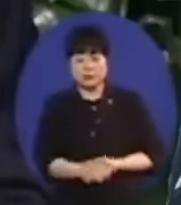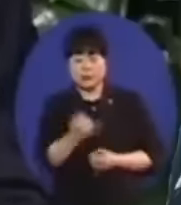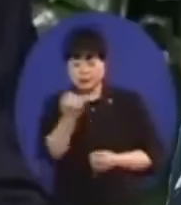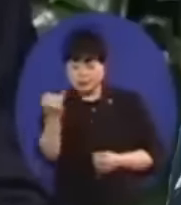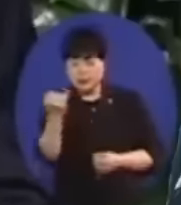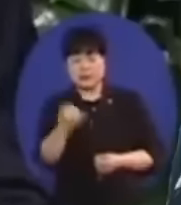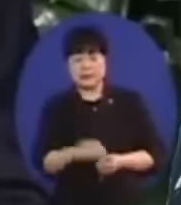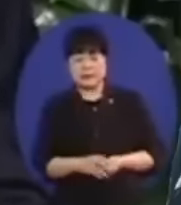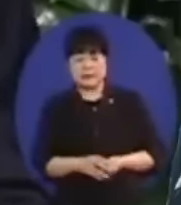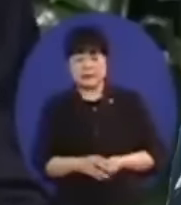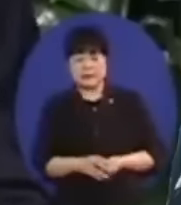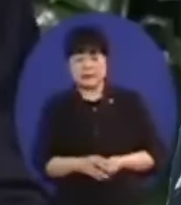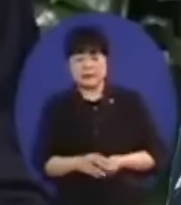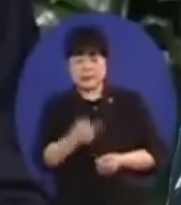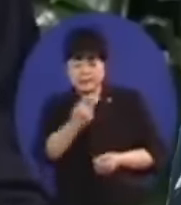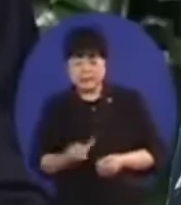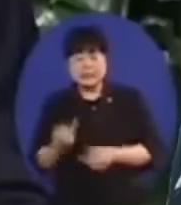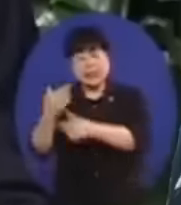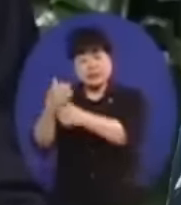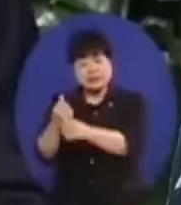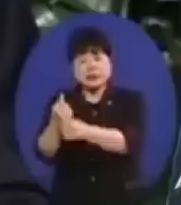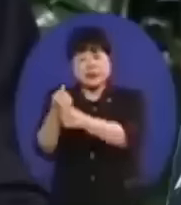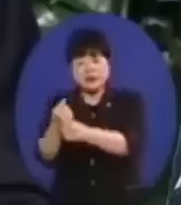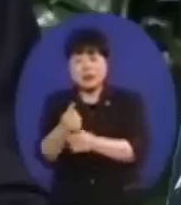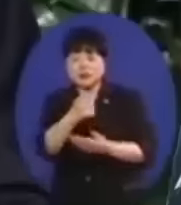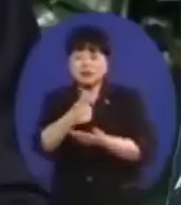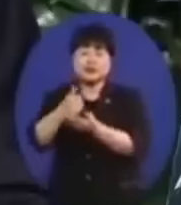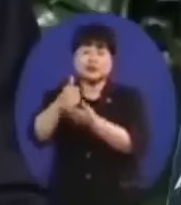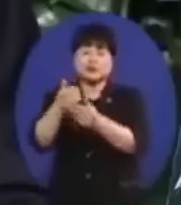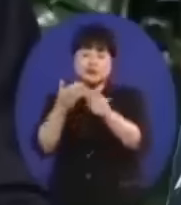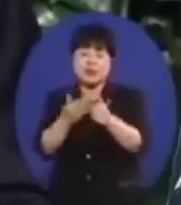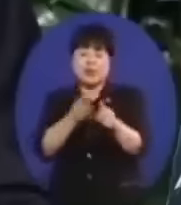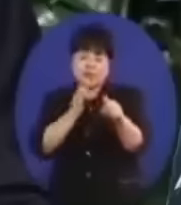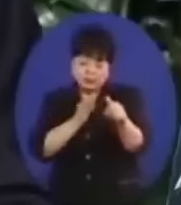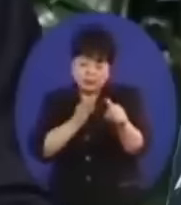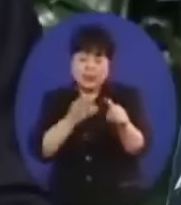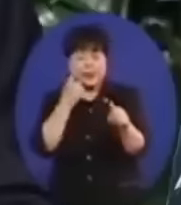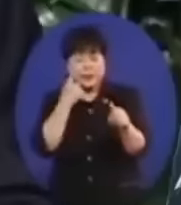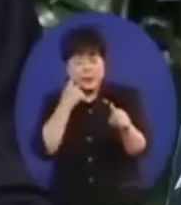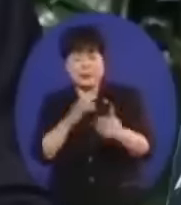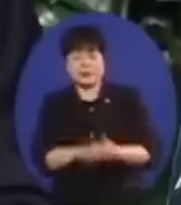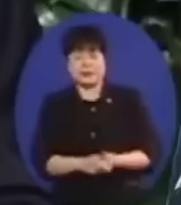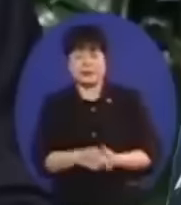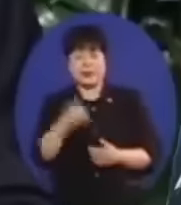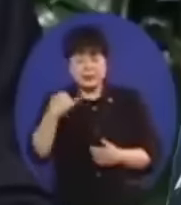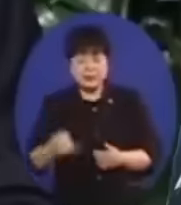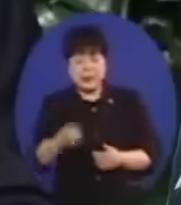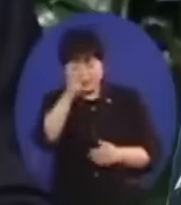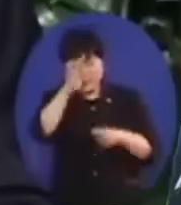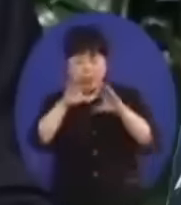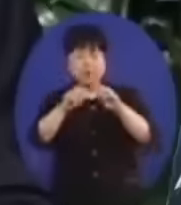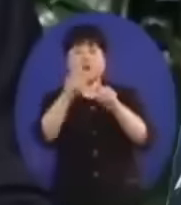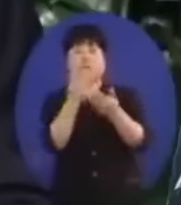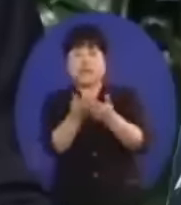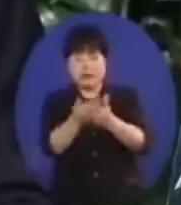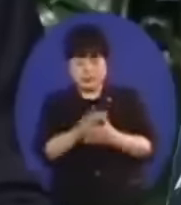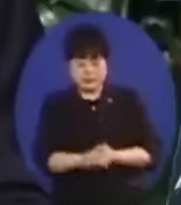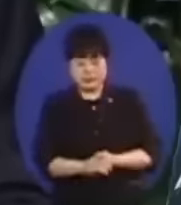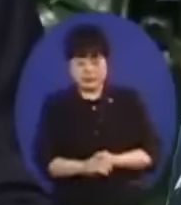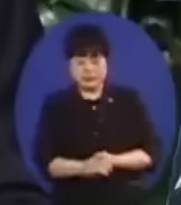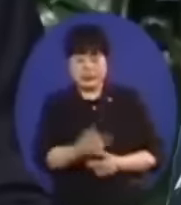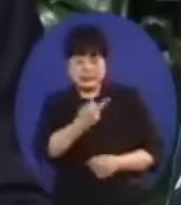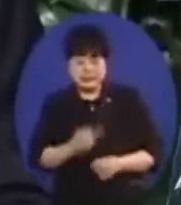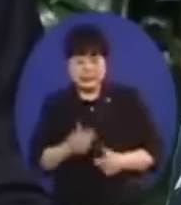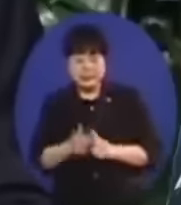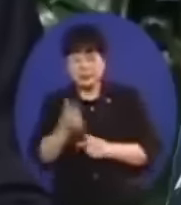여자가 제자들을 붙잡고 주님께 부탁을 해서 우리 딸을 좀 고쳐달라고. 그래서